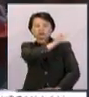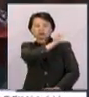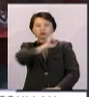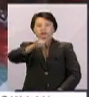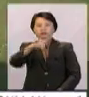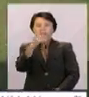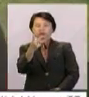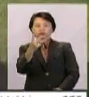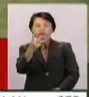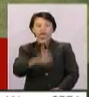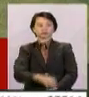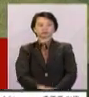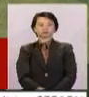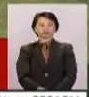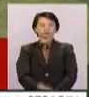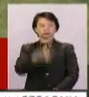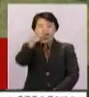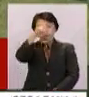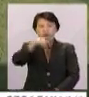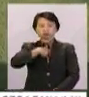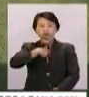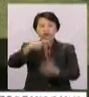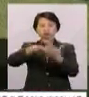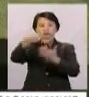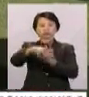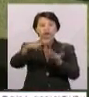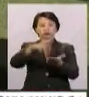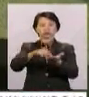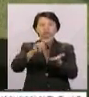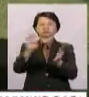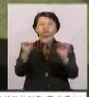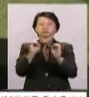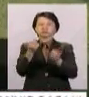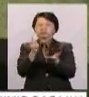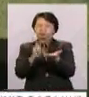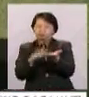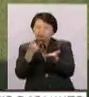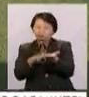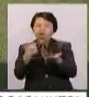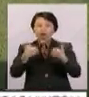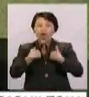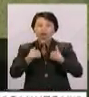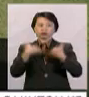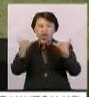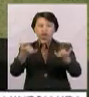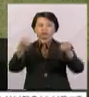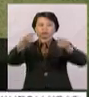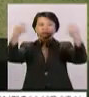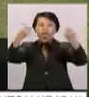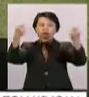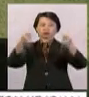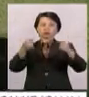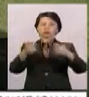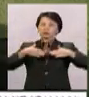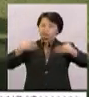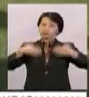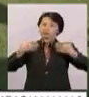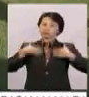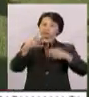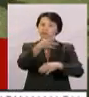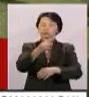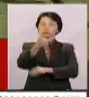kuasa induk. Okey, bagi saya program sebegini jarang diadakan di negeri Pulau Pinang. Kira sambutan dia ni kira agak meriah dan